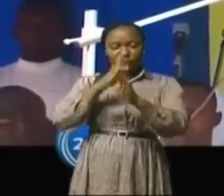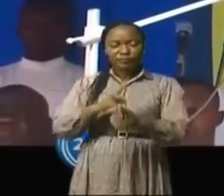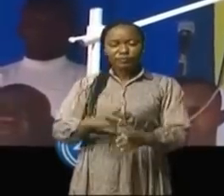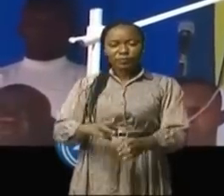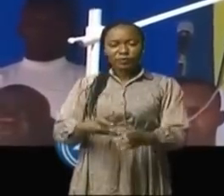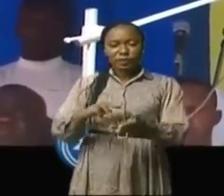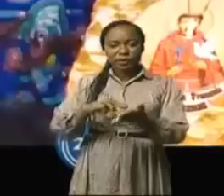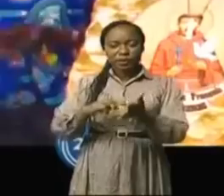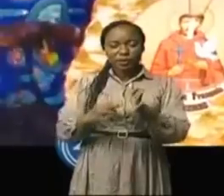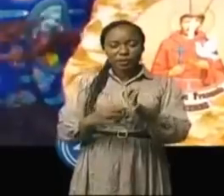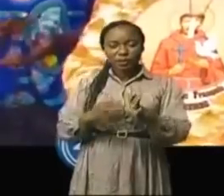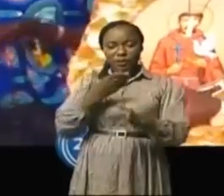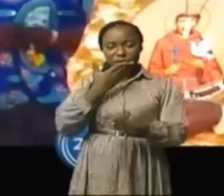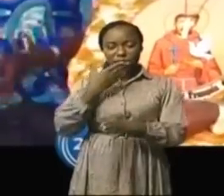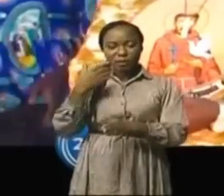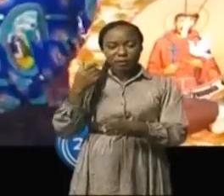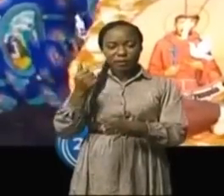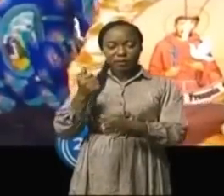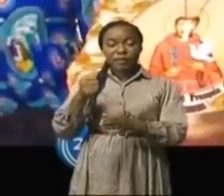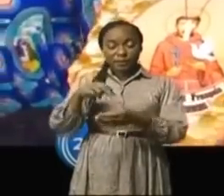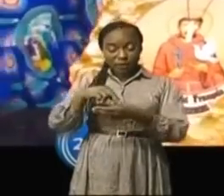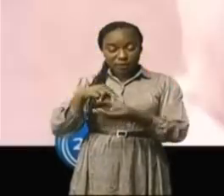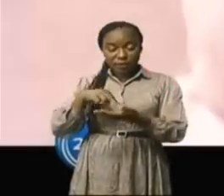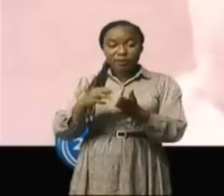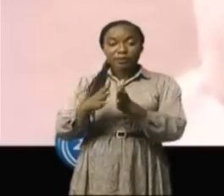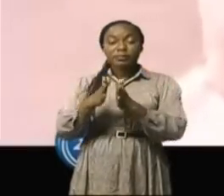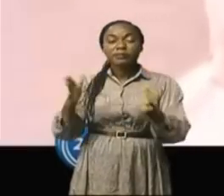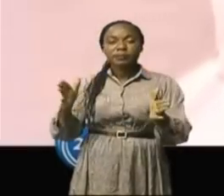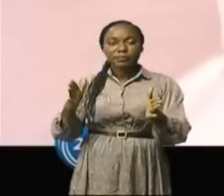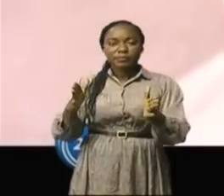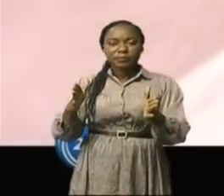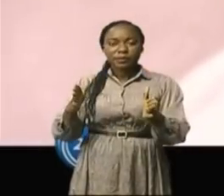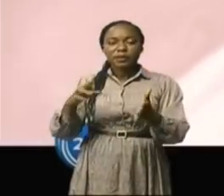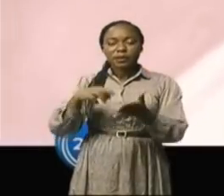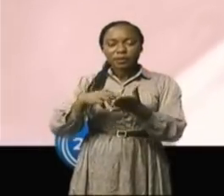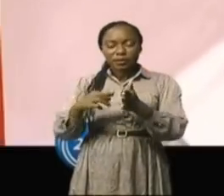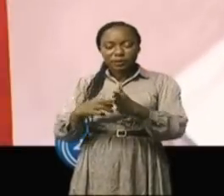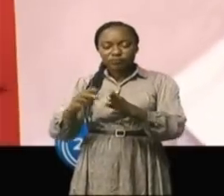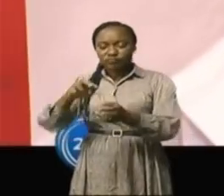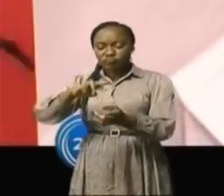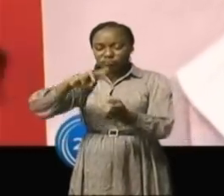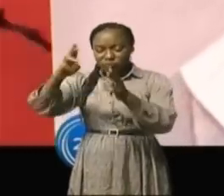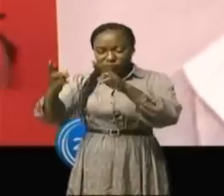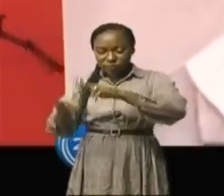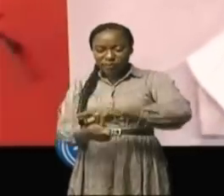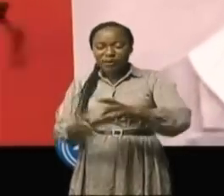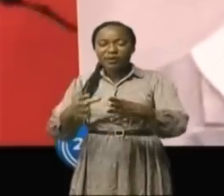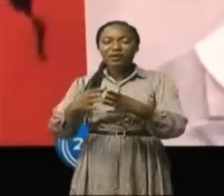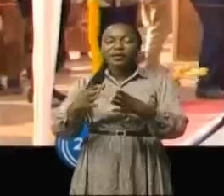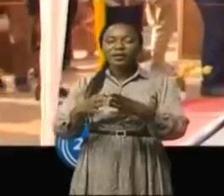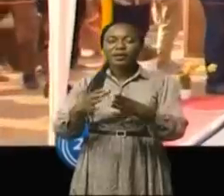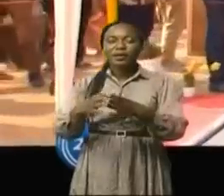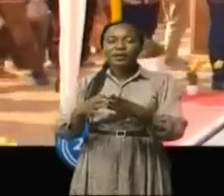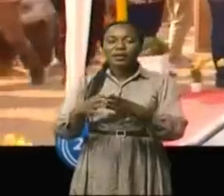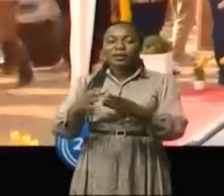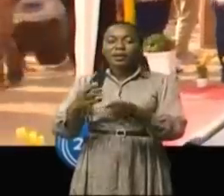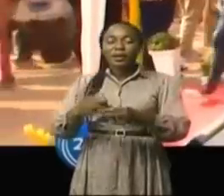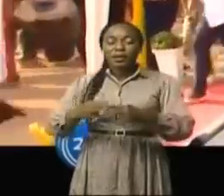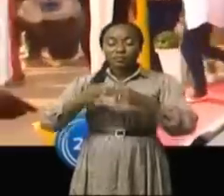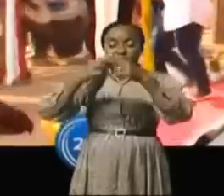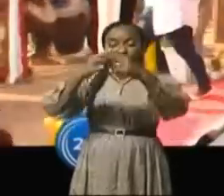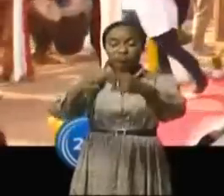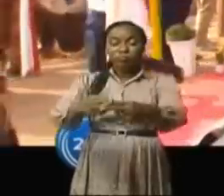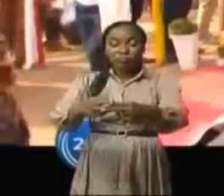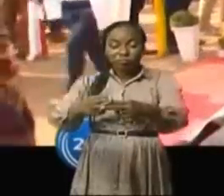c'est de suivre ses pas. Un culte qui va sans transition laisser place à la cérémonie traditionnelle d'intronisation